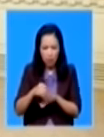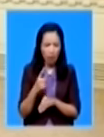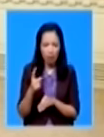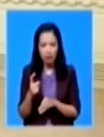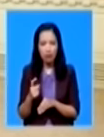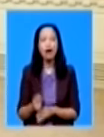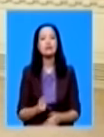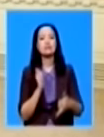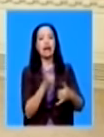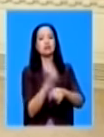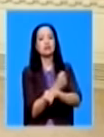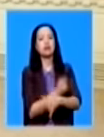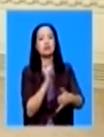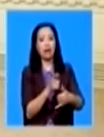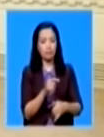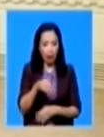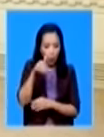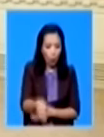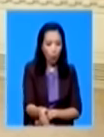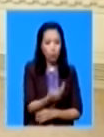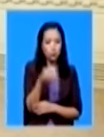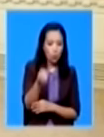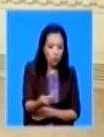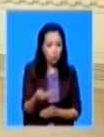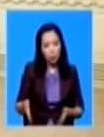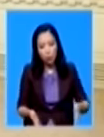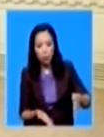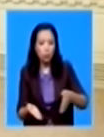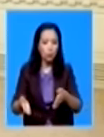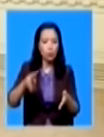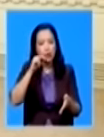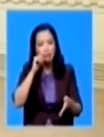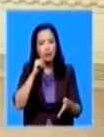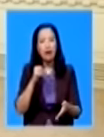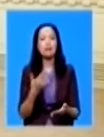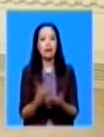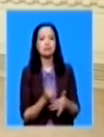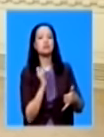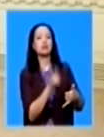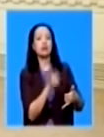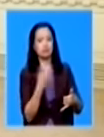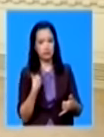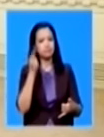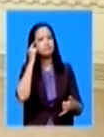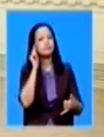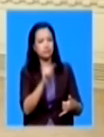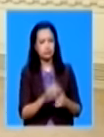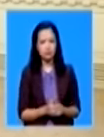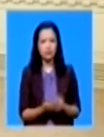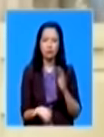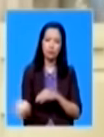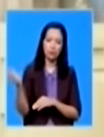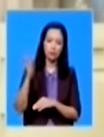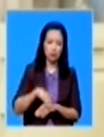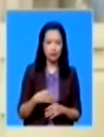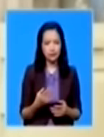ก็จ้างงานขุดเลาะคูคลองหนองน้ำอะไรก็ว่าไปให้เขามีรายจ่ายต้องนึกถึงเขานะวันๆจะหากินที่ไหนถ้